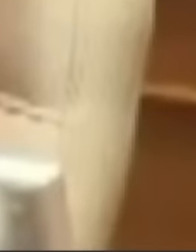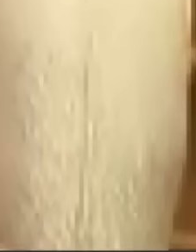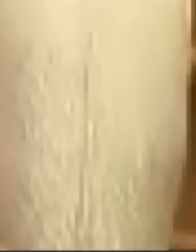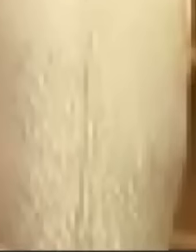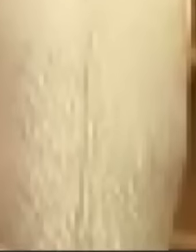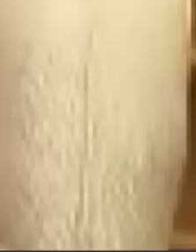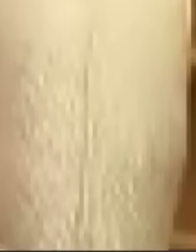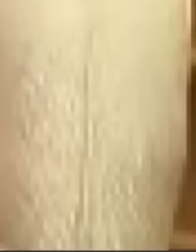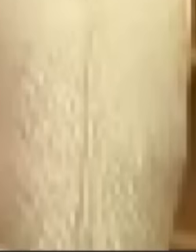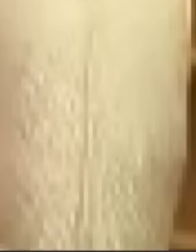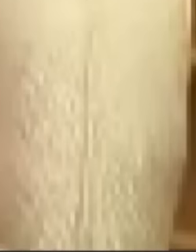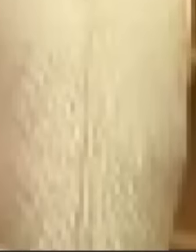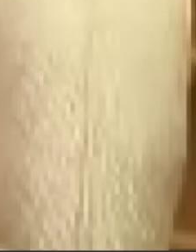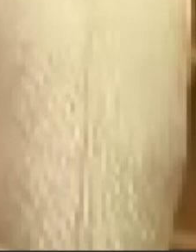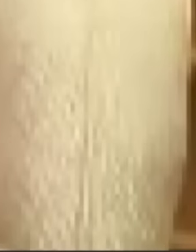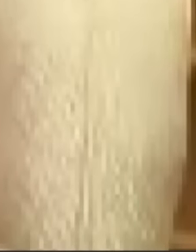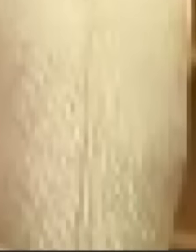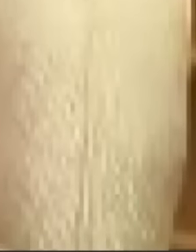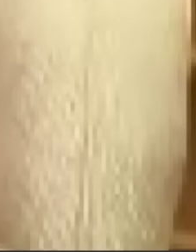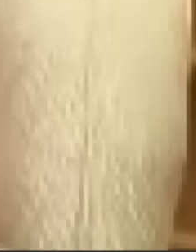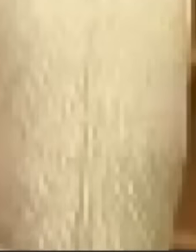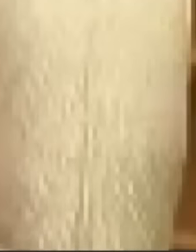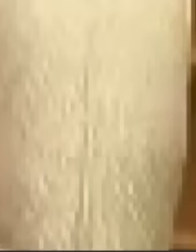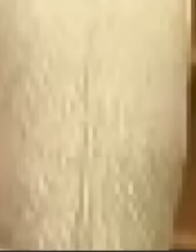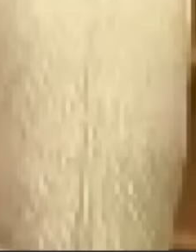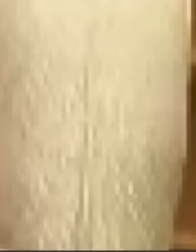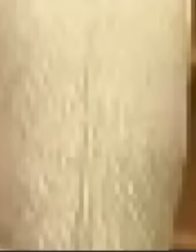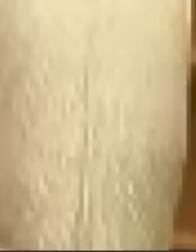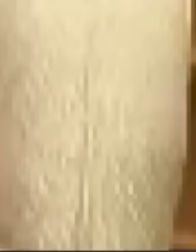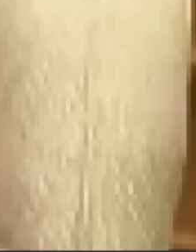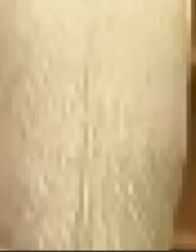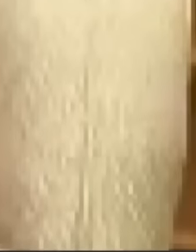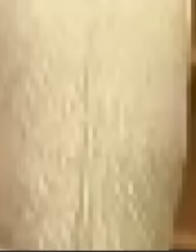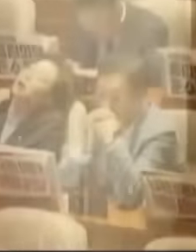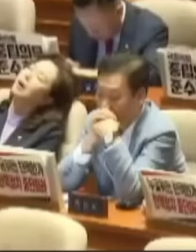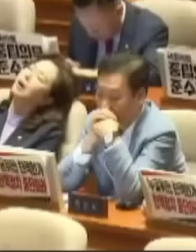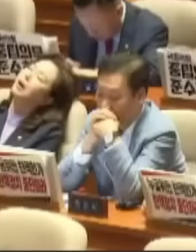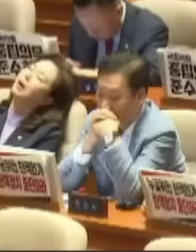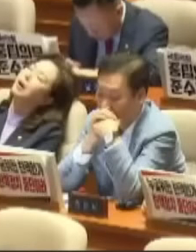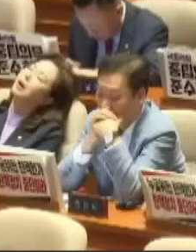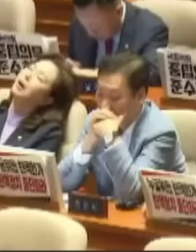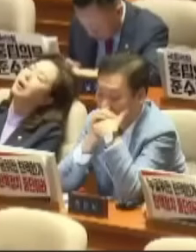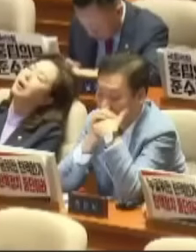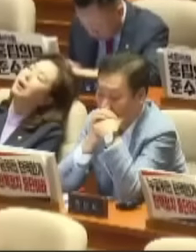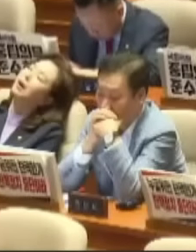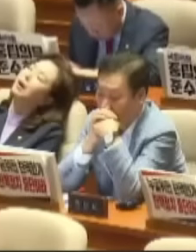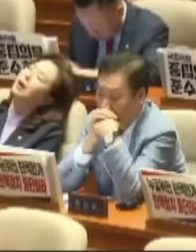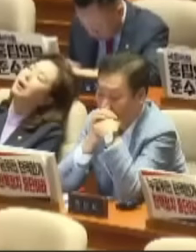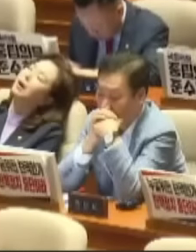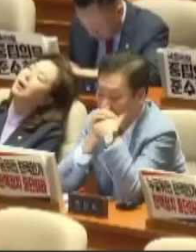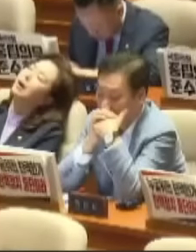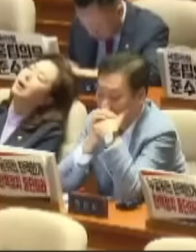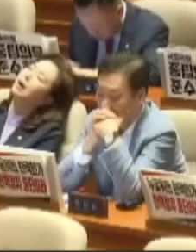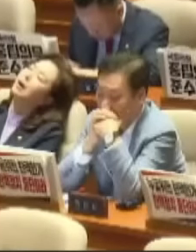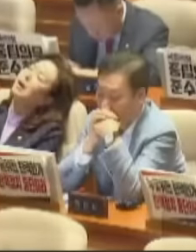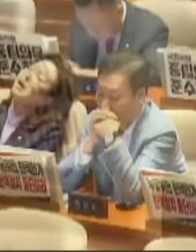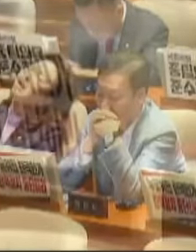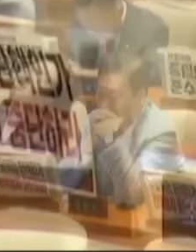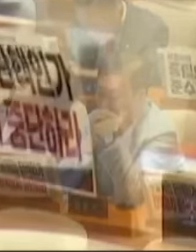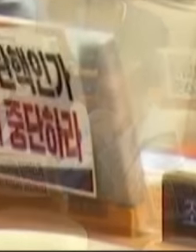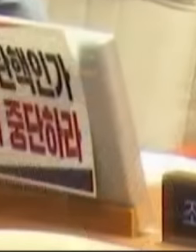해라고 정국민 론 잠 생각을 하는 걸 수도 있겠습니다만 상중 더 자 이번에